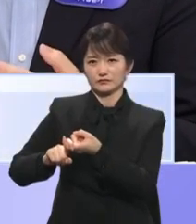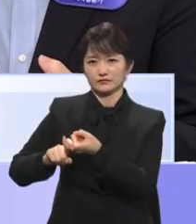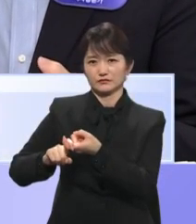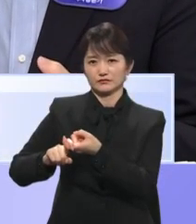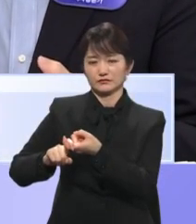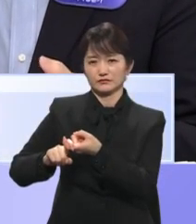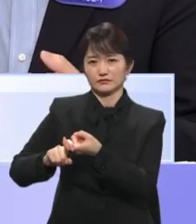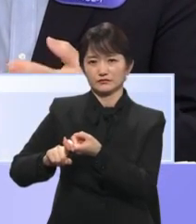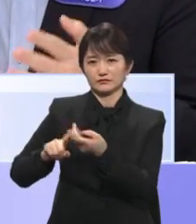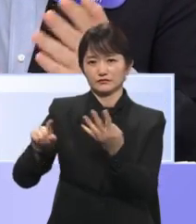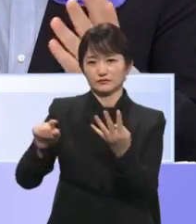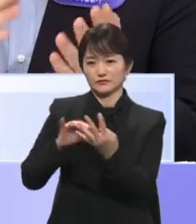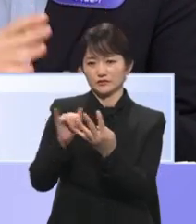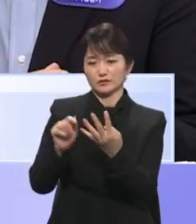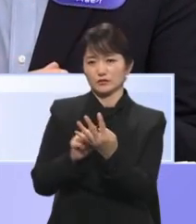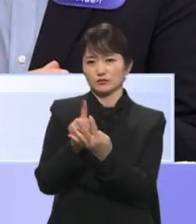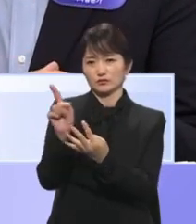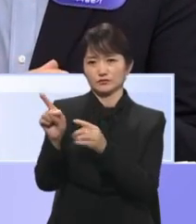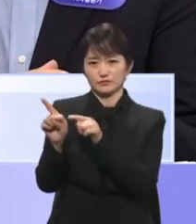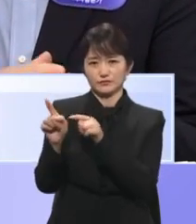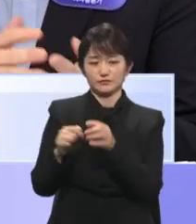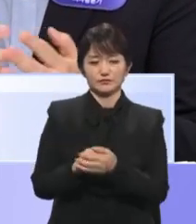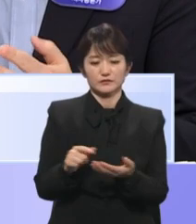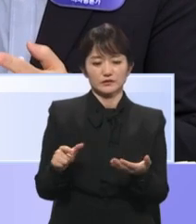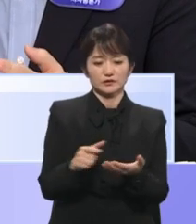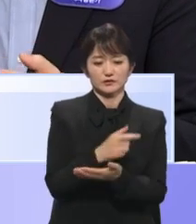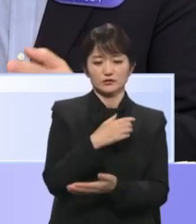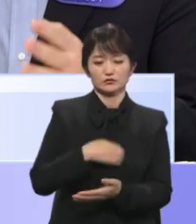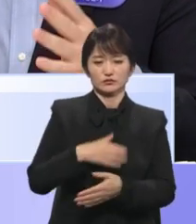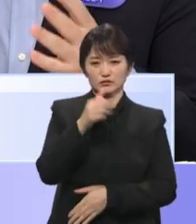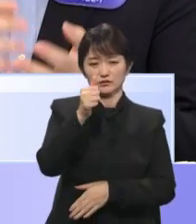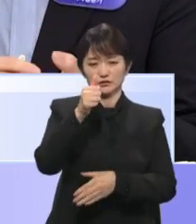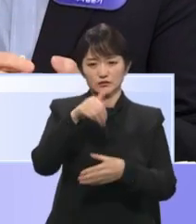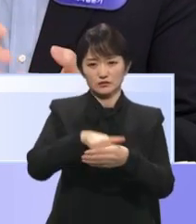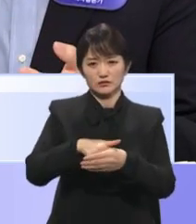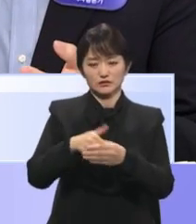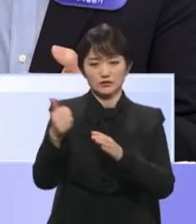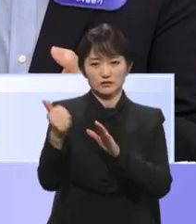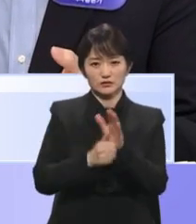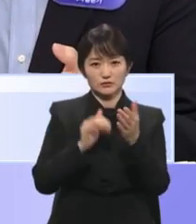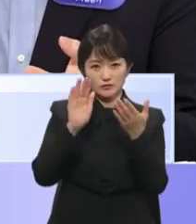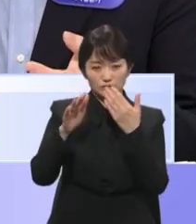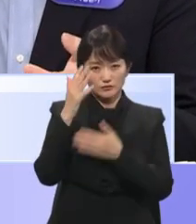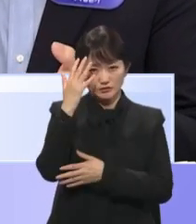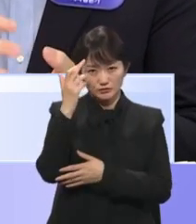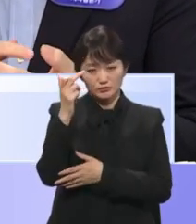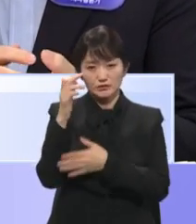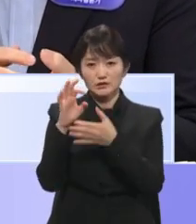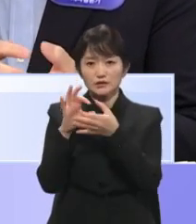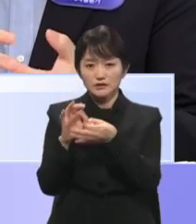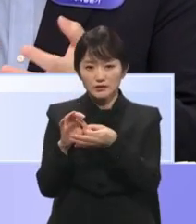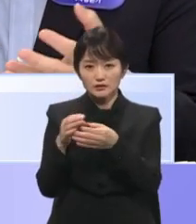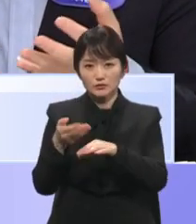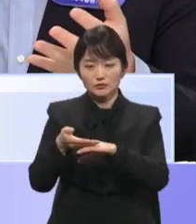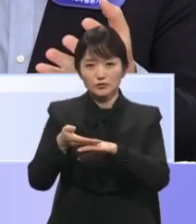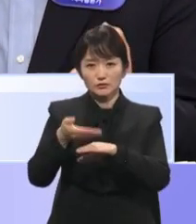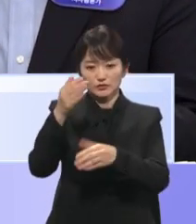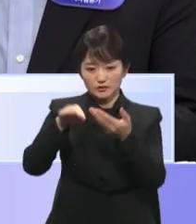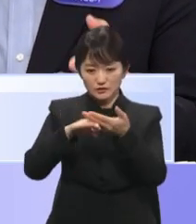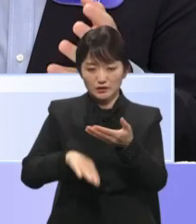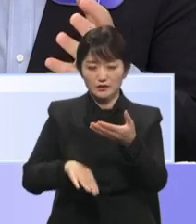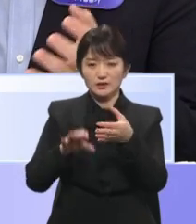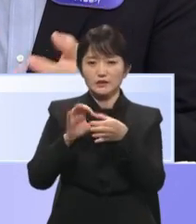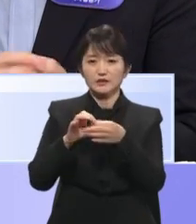영입이라는 거는 지금 예를 들면 지난번 강서구청장 보궐 선거 패배 이후에 뭔가 당하고 영상과의 관계 수식적 관계를 청산하고 수평적인 관계가 되는